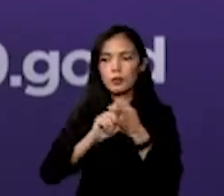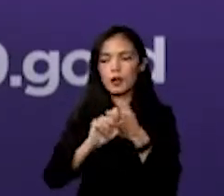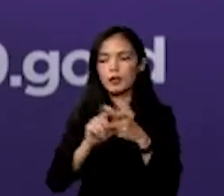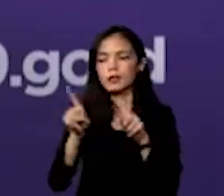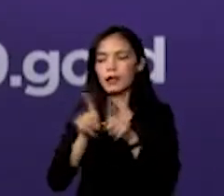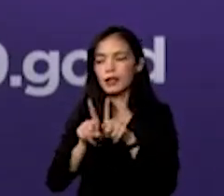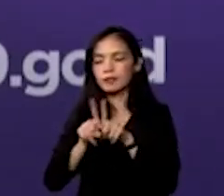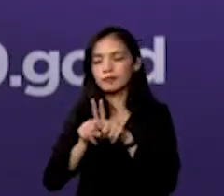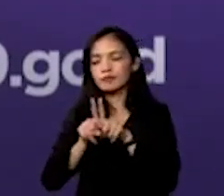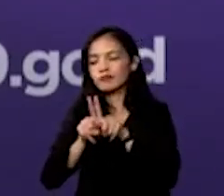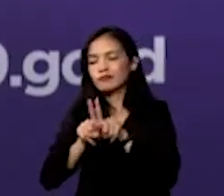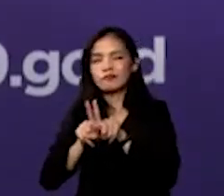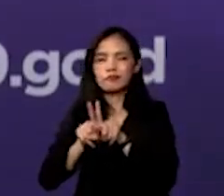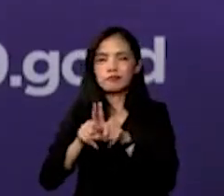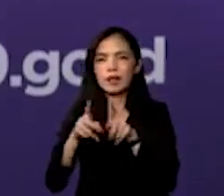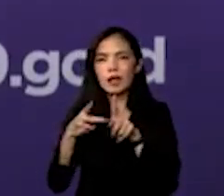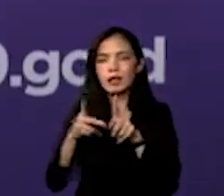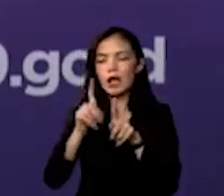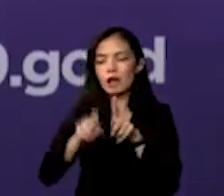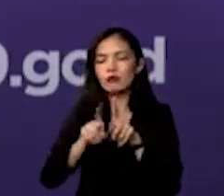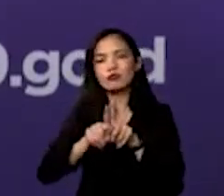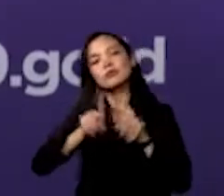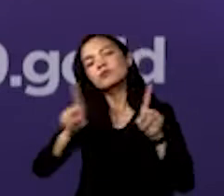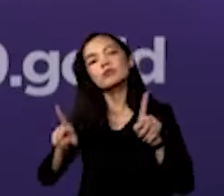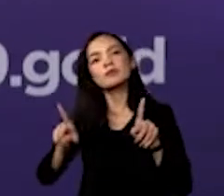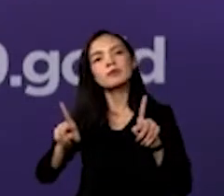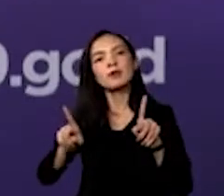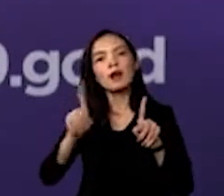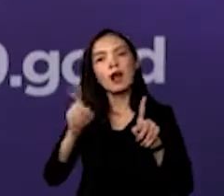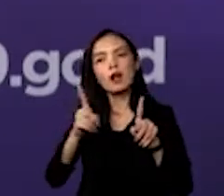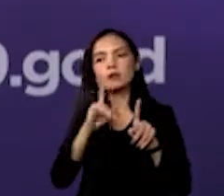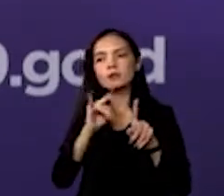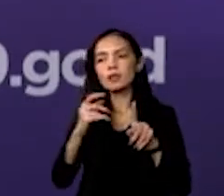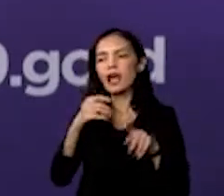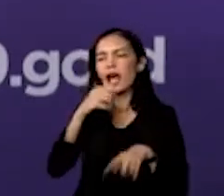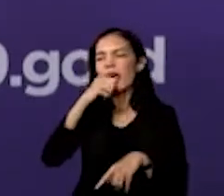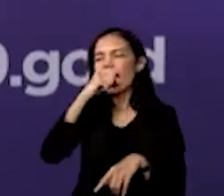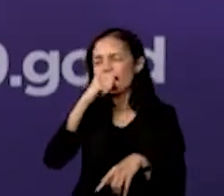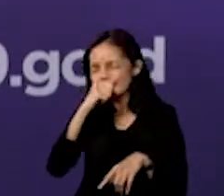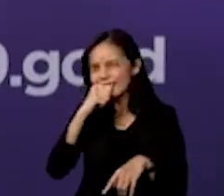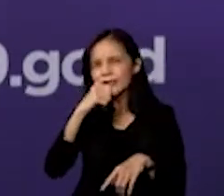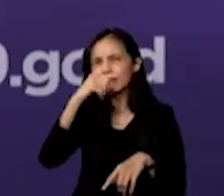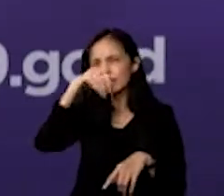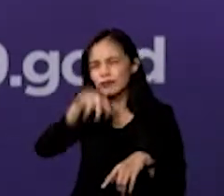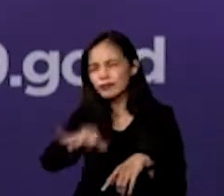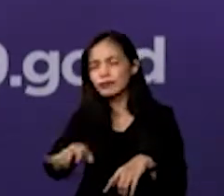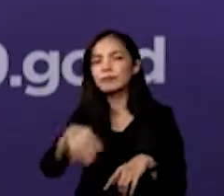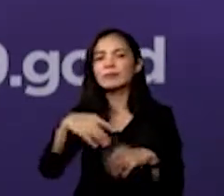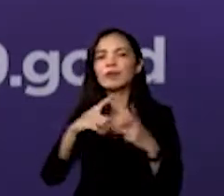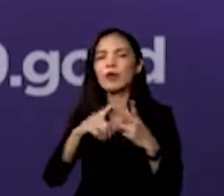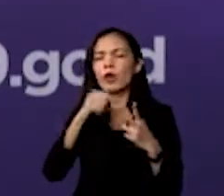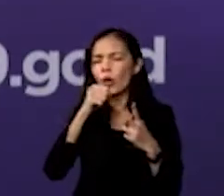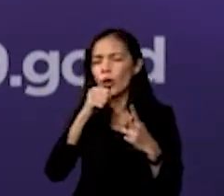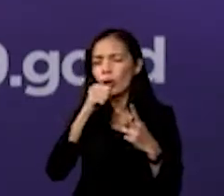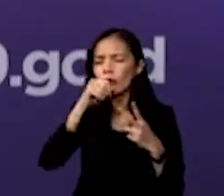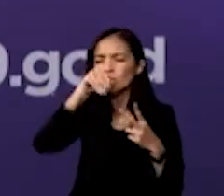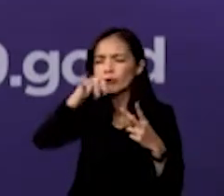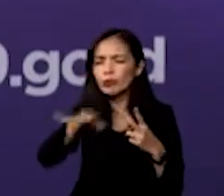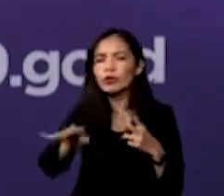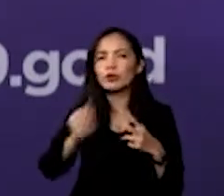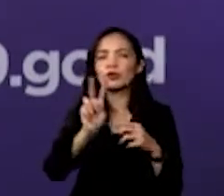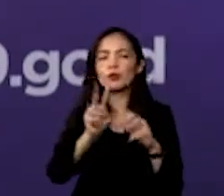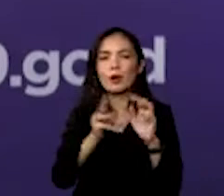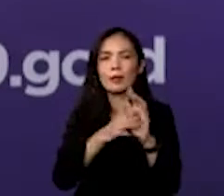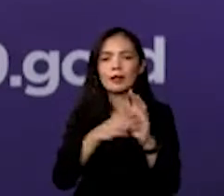jaga-jaganya ya jaga jarak karena kalau kita bersih kita batuk itu mungkin cuman 2 M udah udah jatuh itu